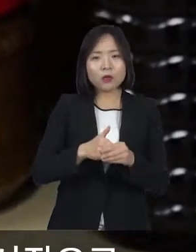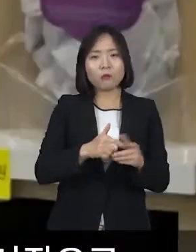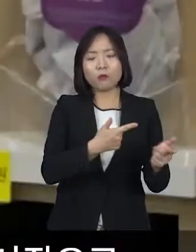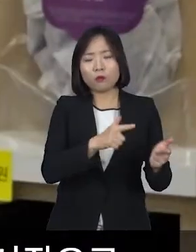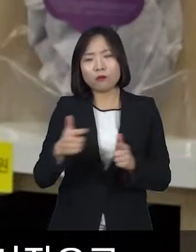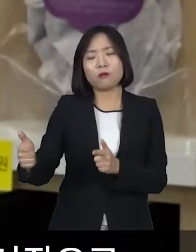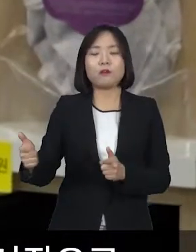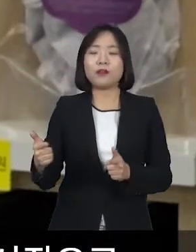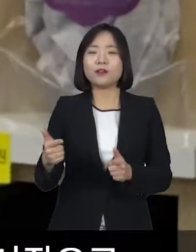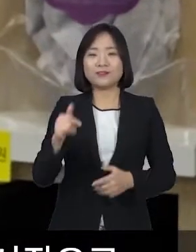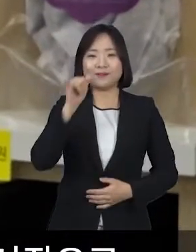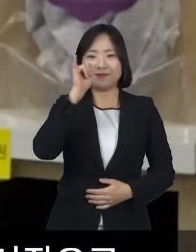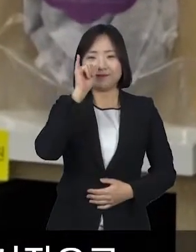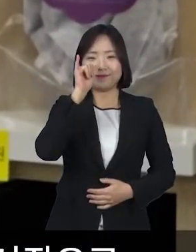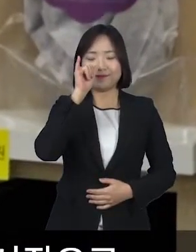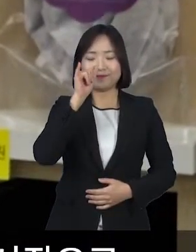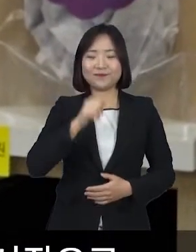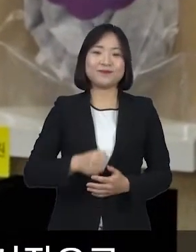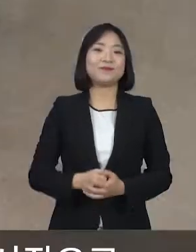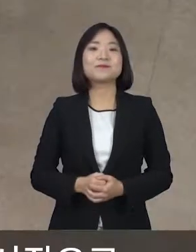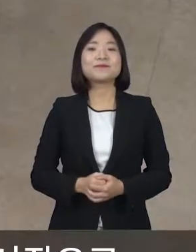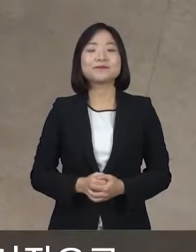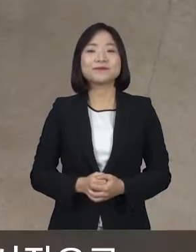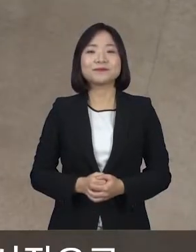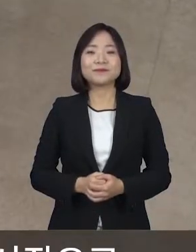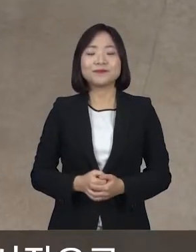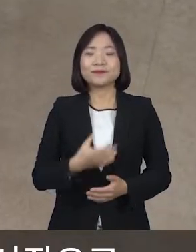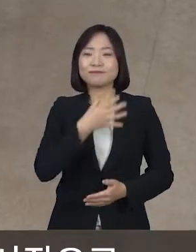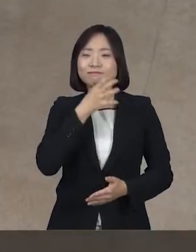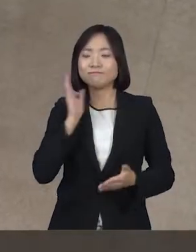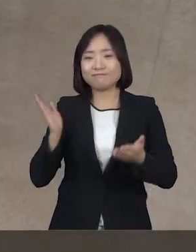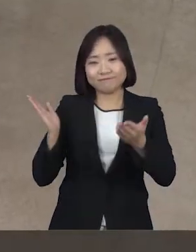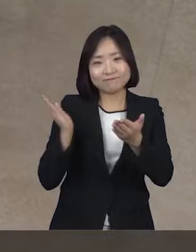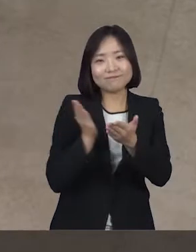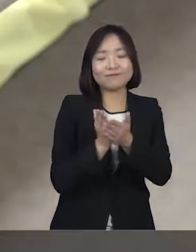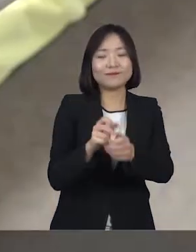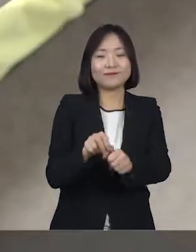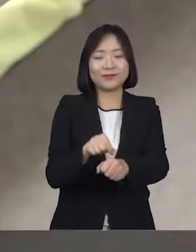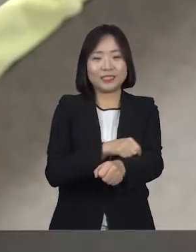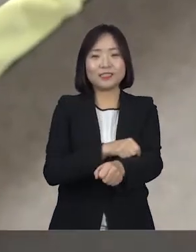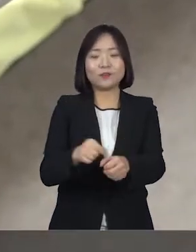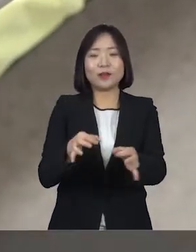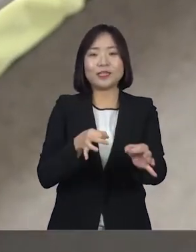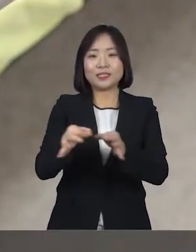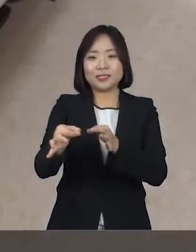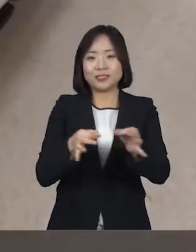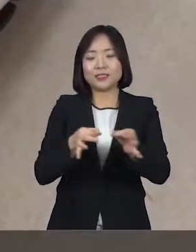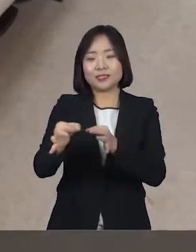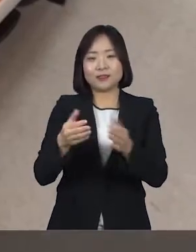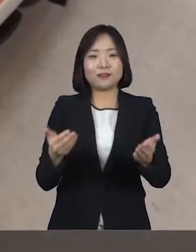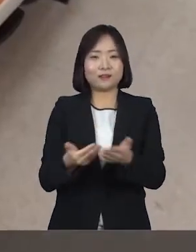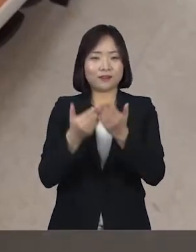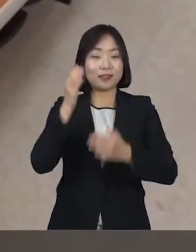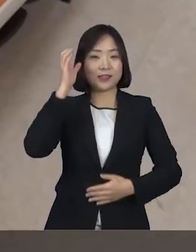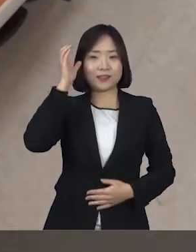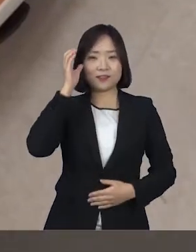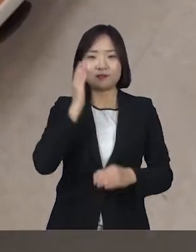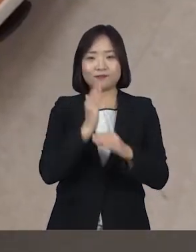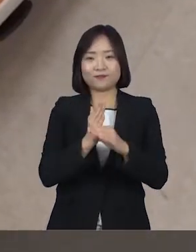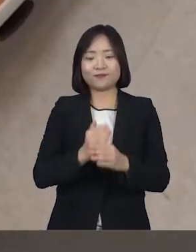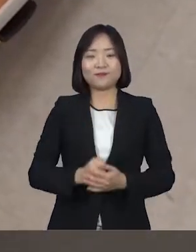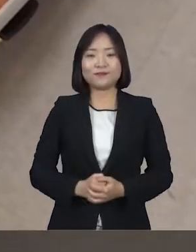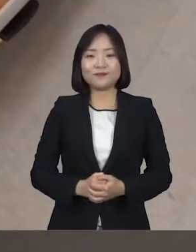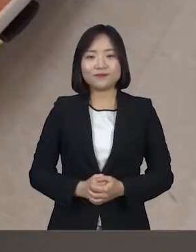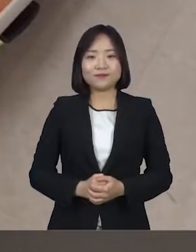전통 발효식품도 갖춰 천안 역전시장이 실버 특성화 시장으로 나아가는 데 견인차 역할을 할 것으로 기대하고 있습니다.